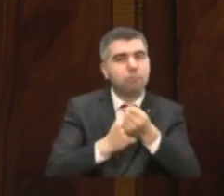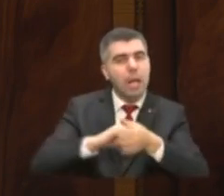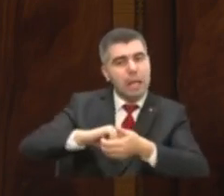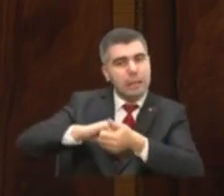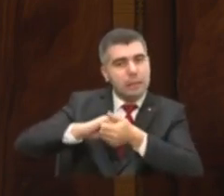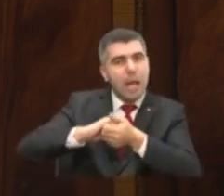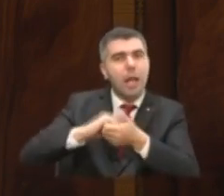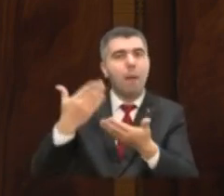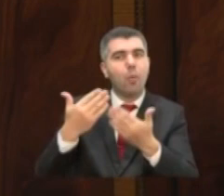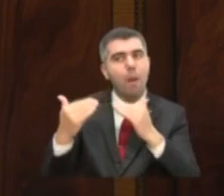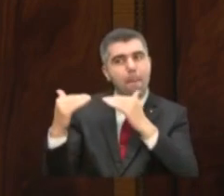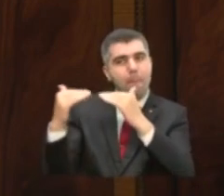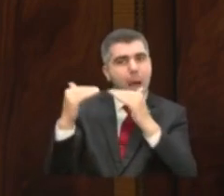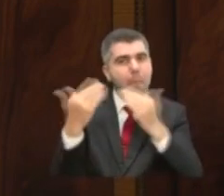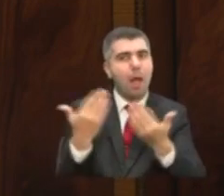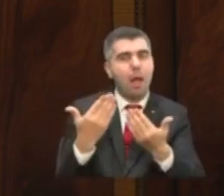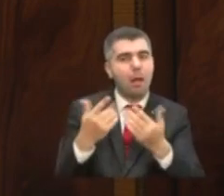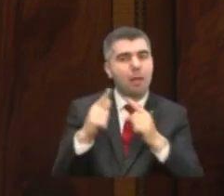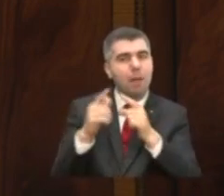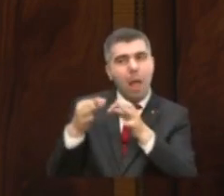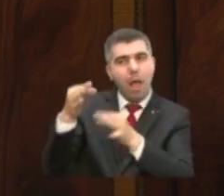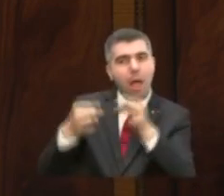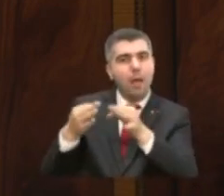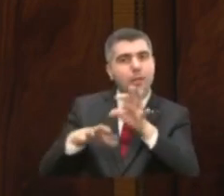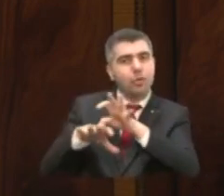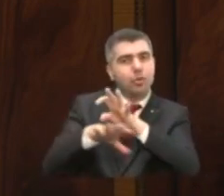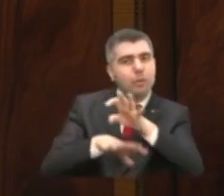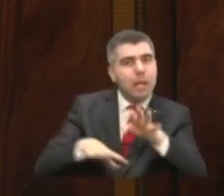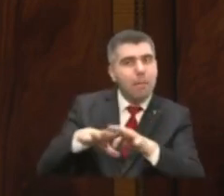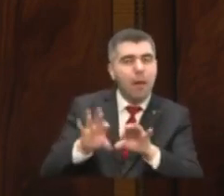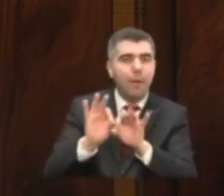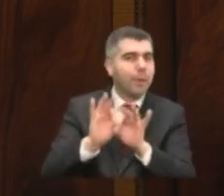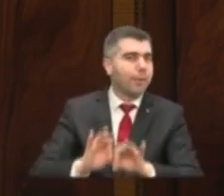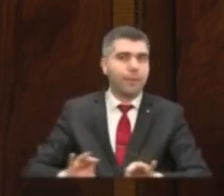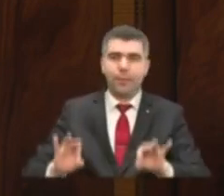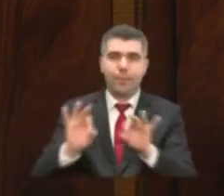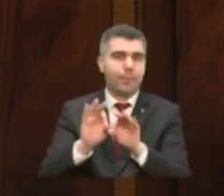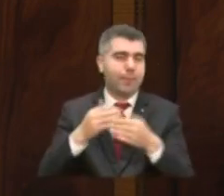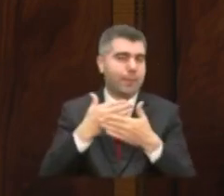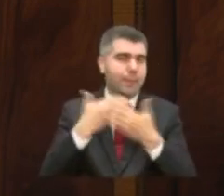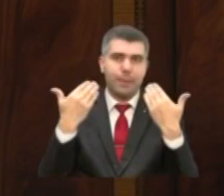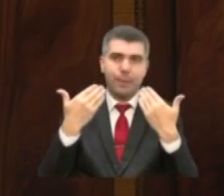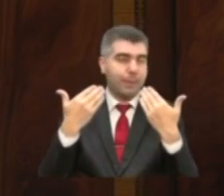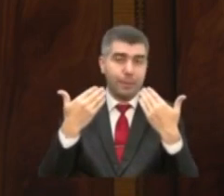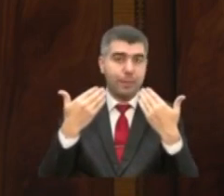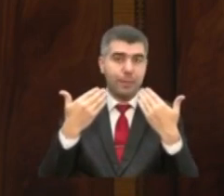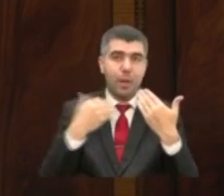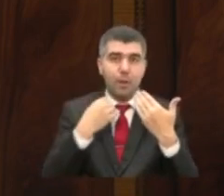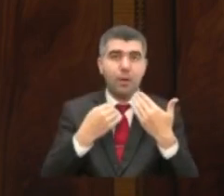المساواة وتكافؤ الفرص والعدالة الاجتماعية. في ظل هذه الوضعية السيد الرئيس الاجتماعية